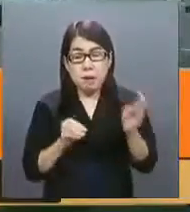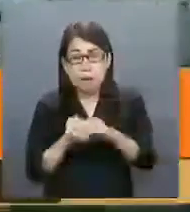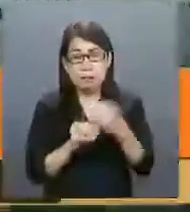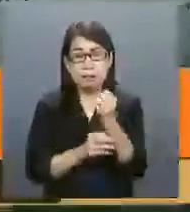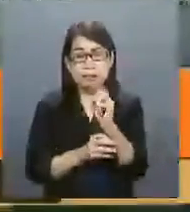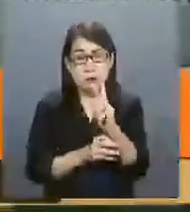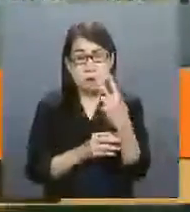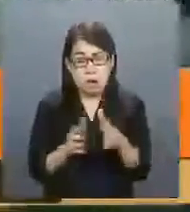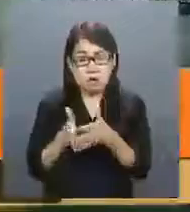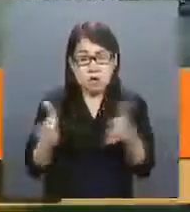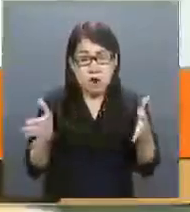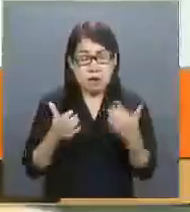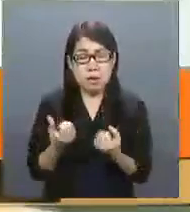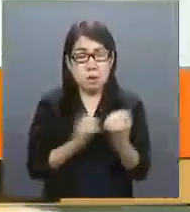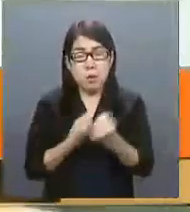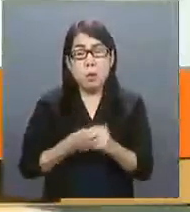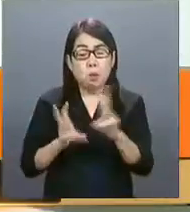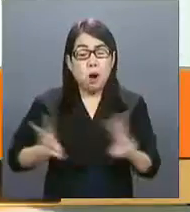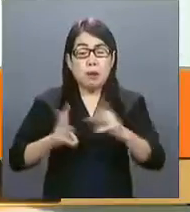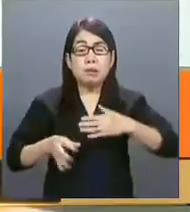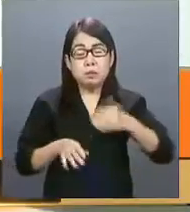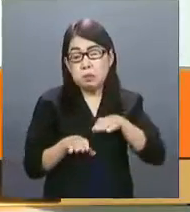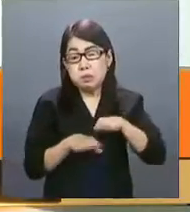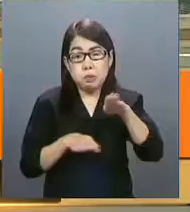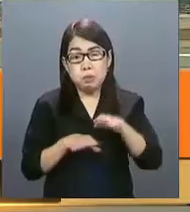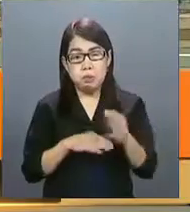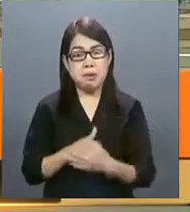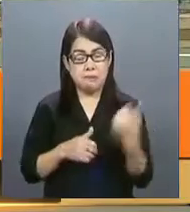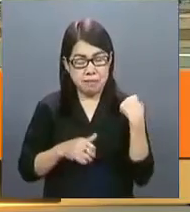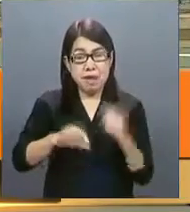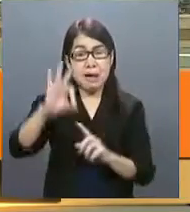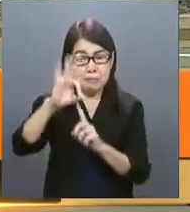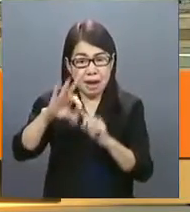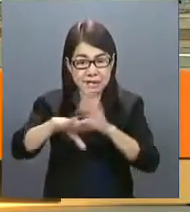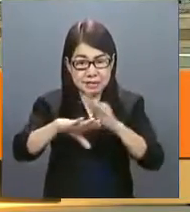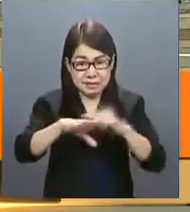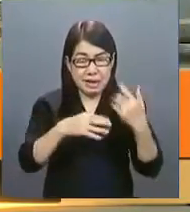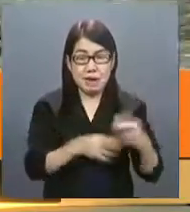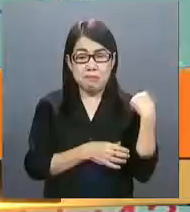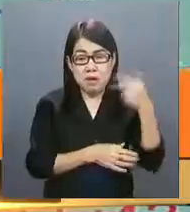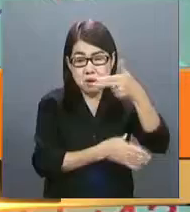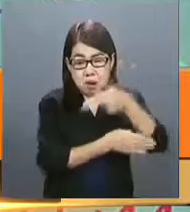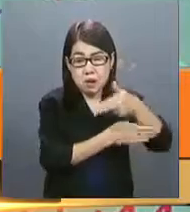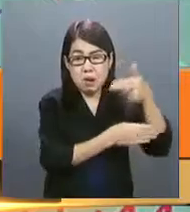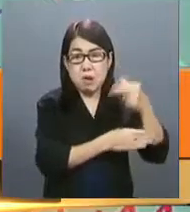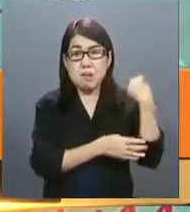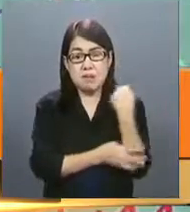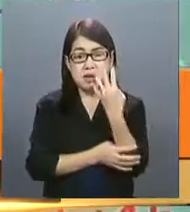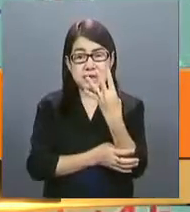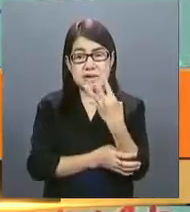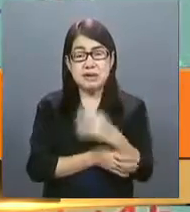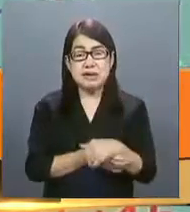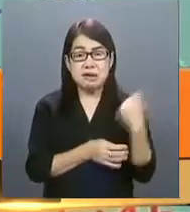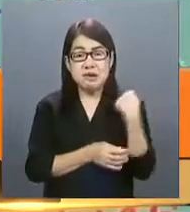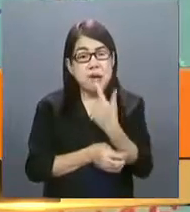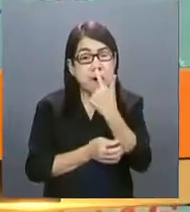เร็วสูงนอกจากป้ายก็ยังมีการตรวจจับความเร็วผ่านกล้องอัตโนมัติ4กล้องจุดสีแดงจะขึ้น